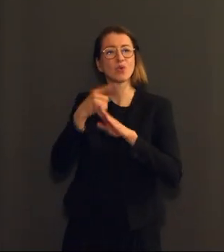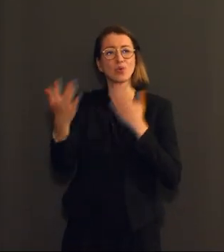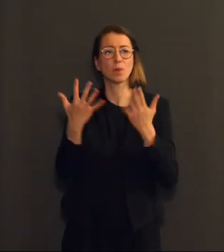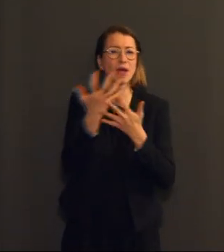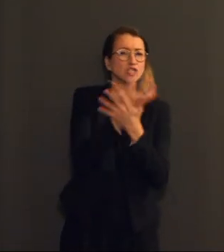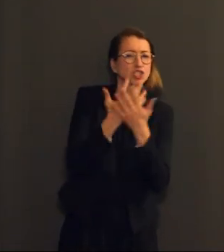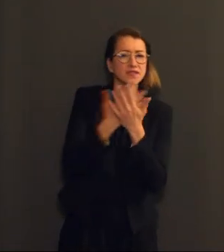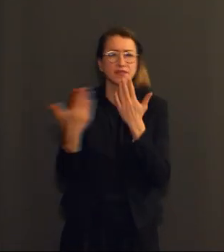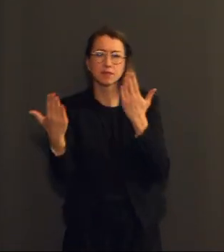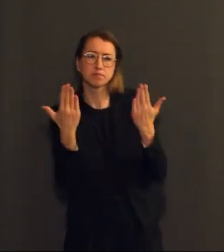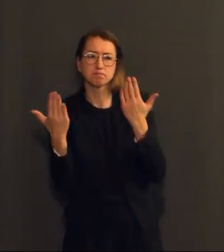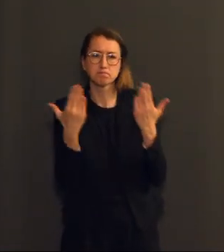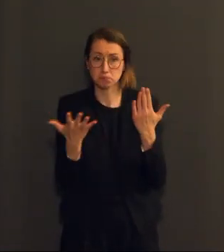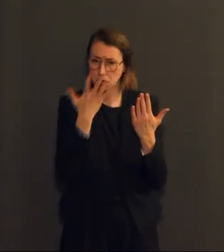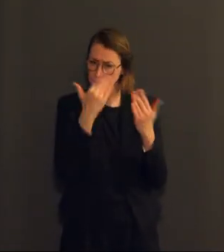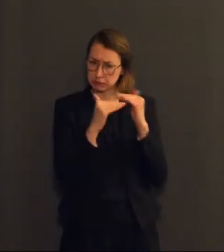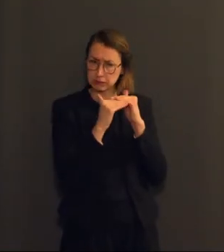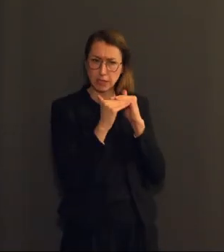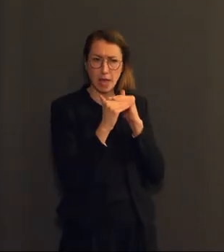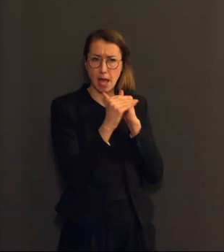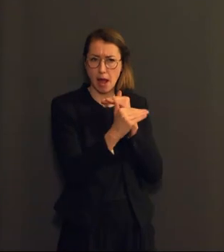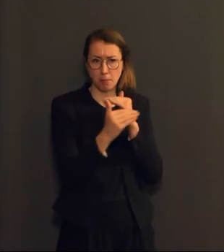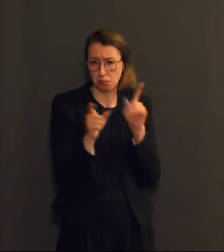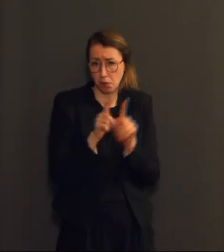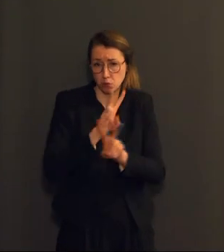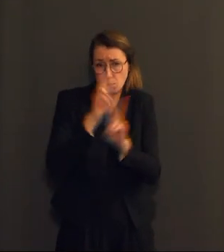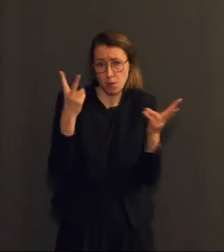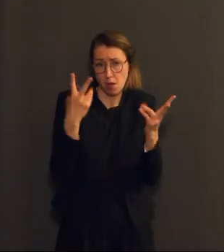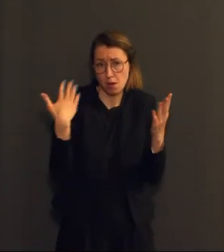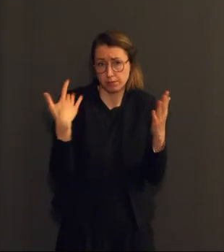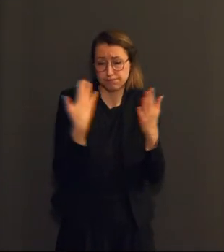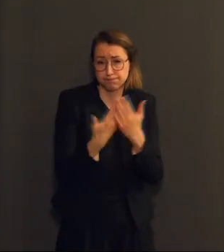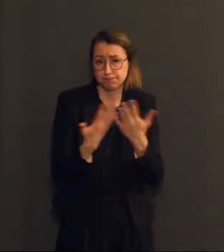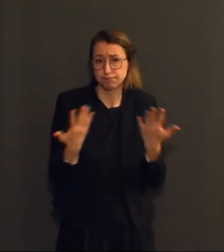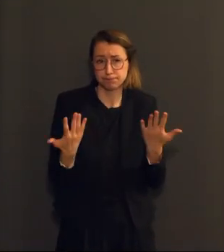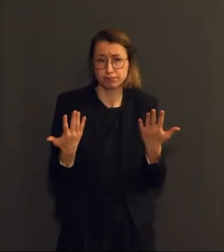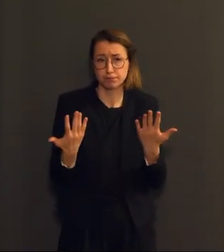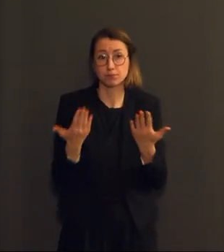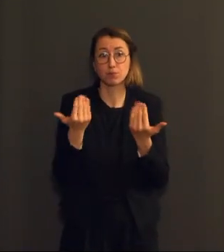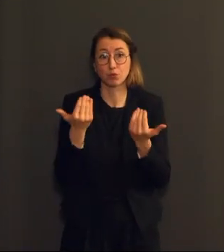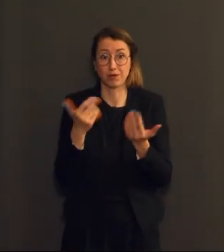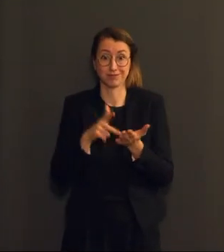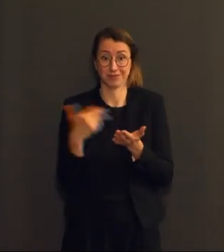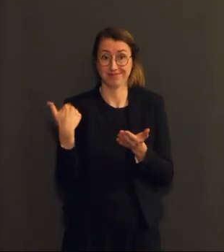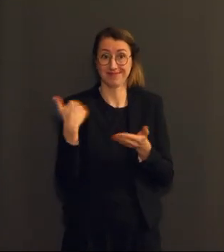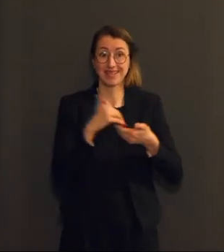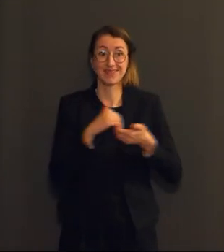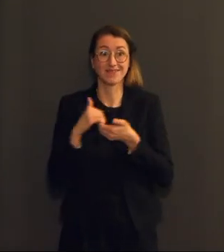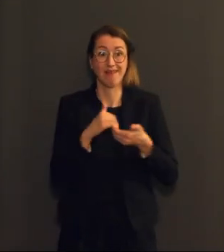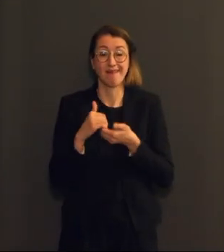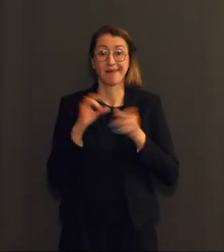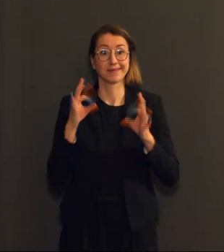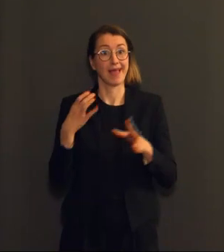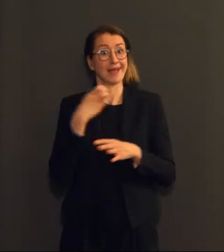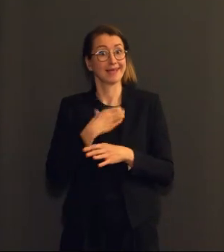normale. Ces limites de la normale sont probablement liées au fait que cet hiver, nous n'avons pas connu de grippe, entre autres, ou d'autres